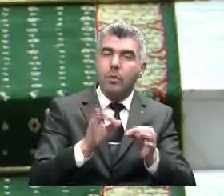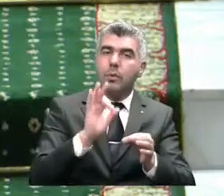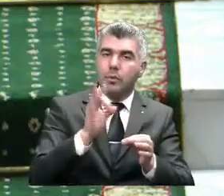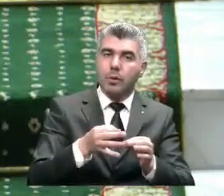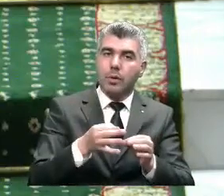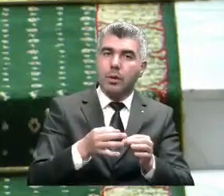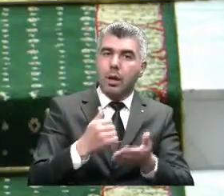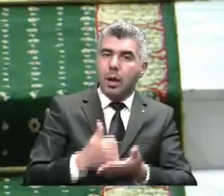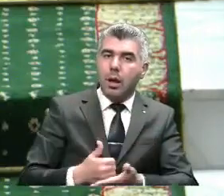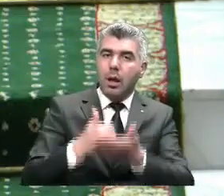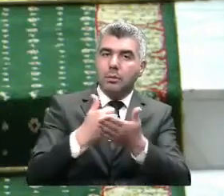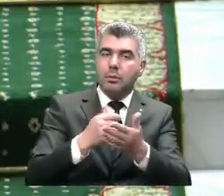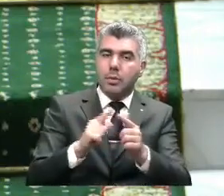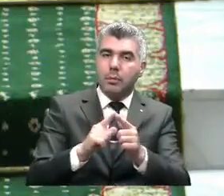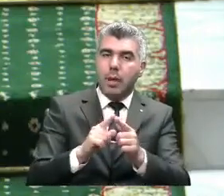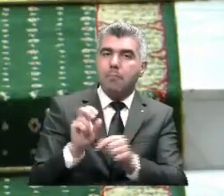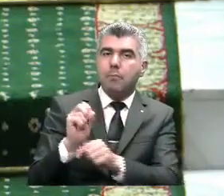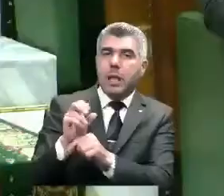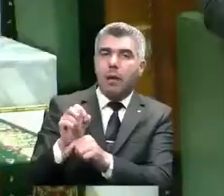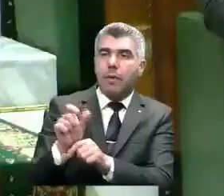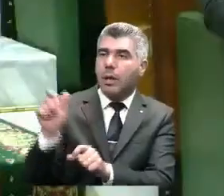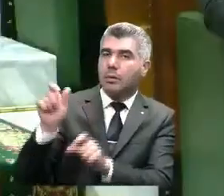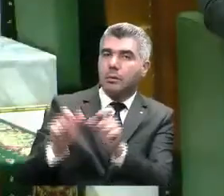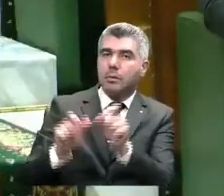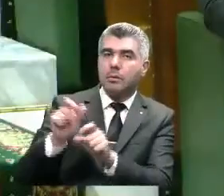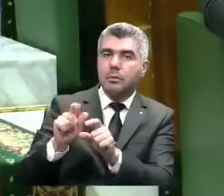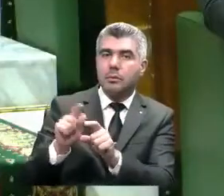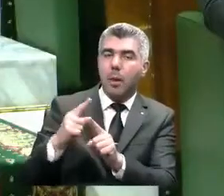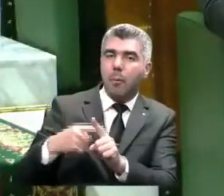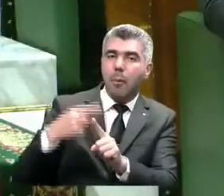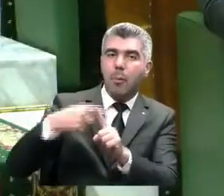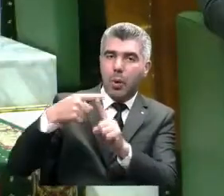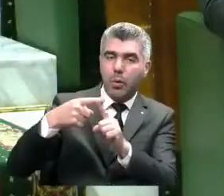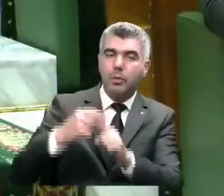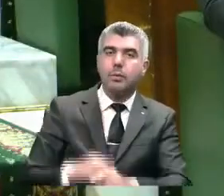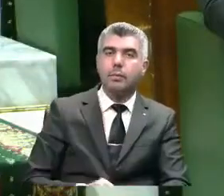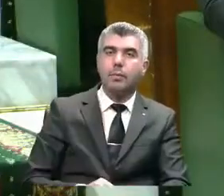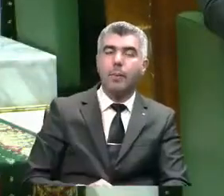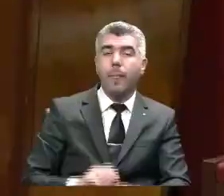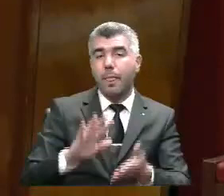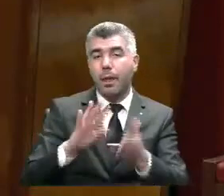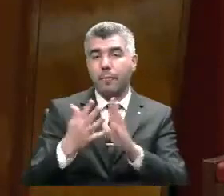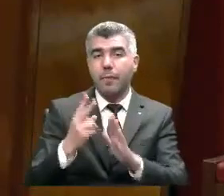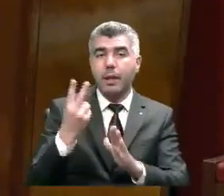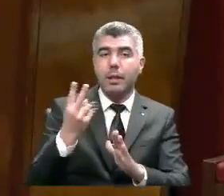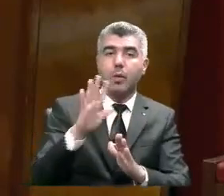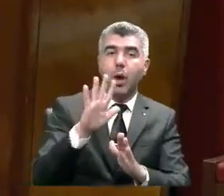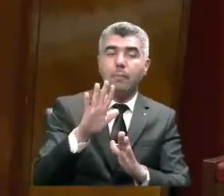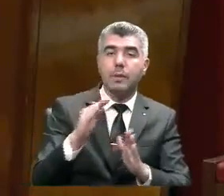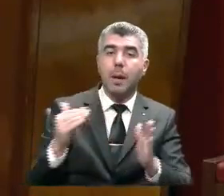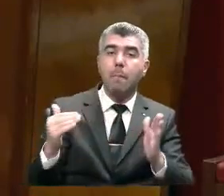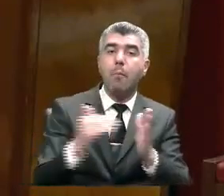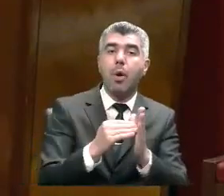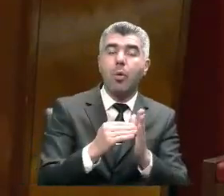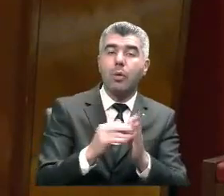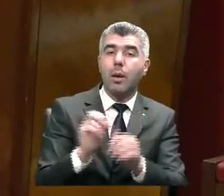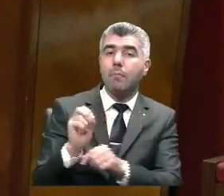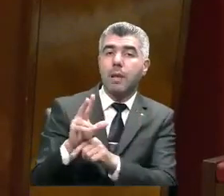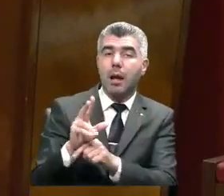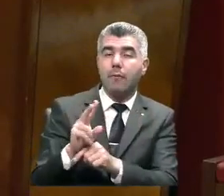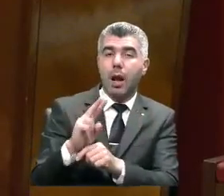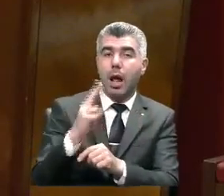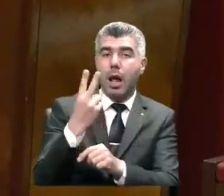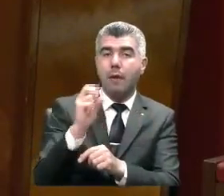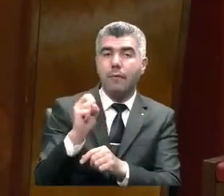جوده خدمات النقل السكك للمسافرين والرفع من جاذبيته حيث تم نقل ما يفوق 52 مليون مسافر سنه